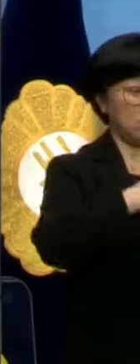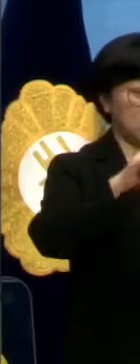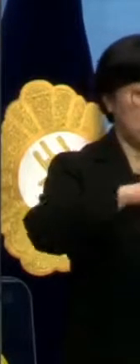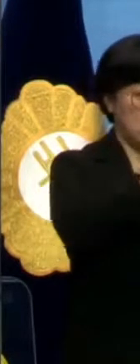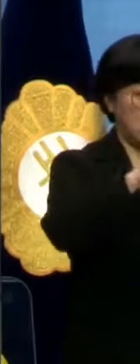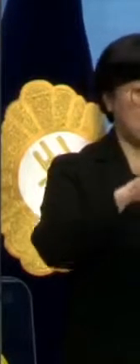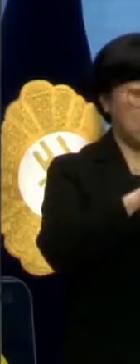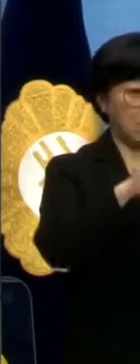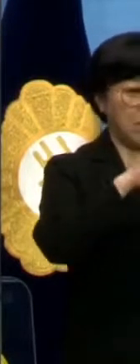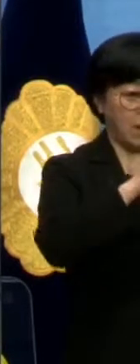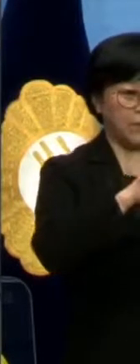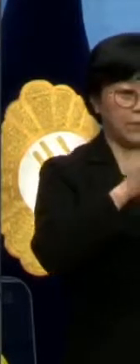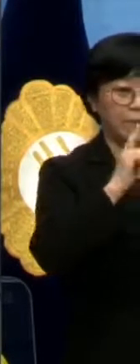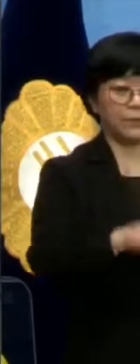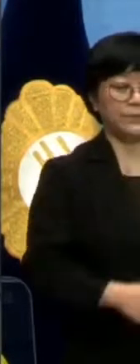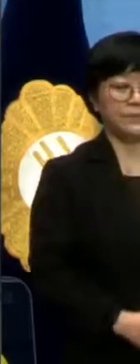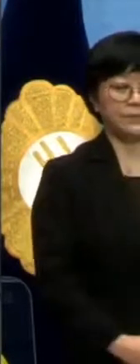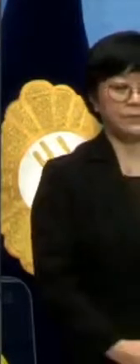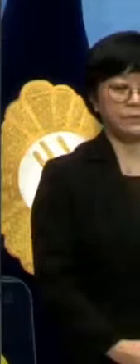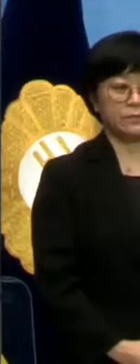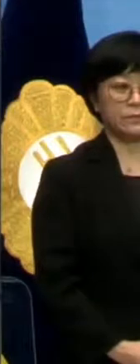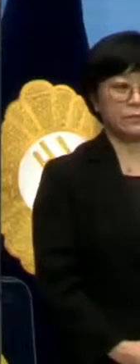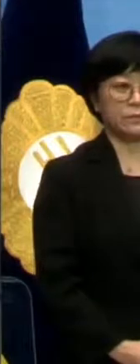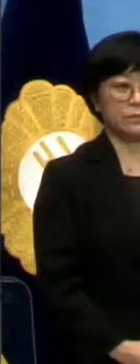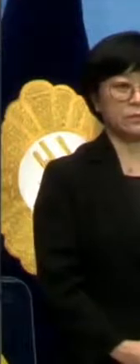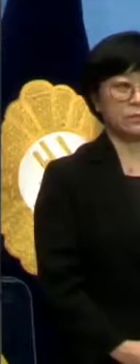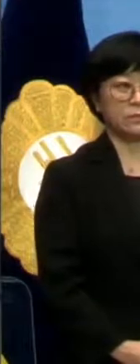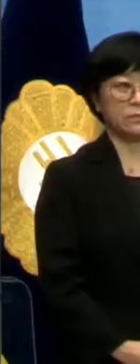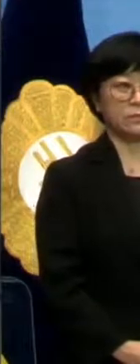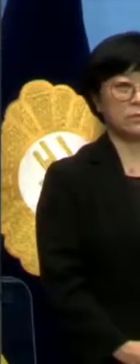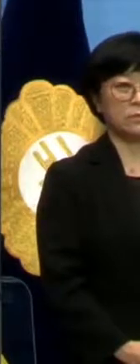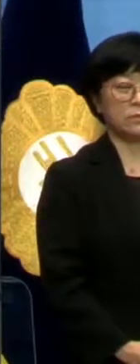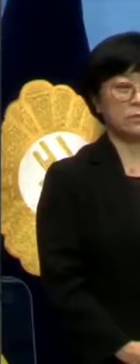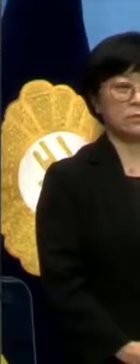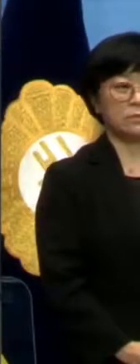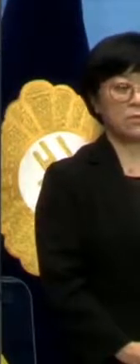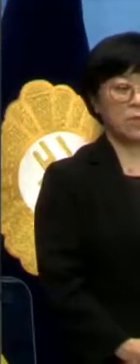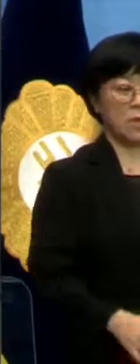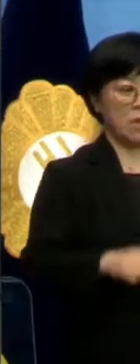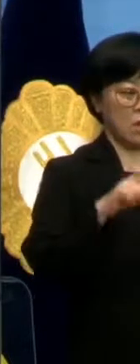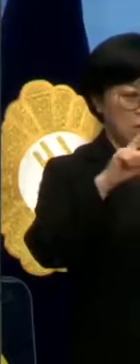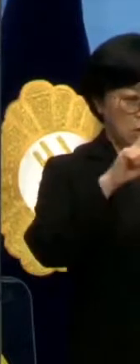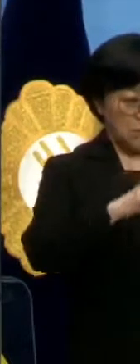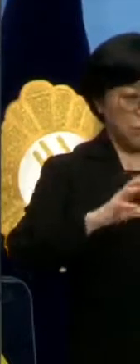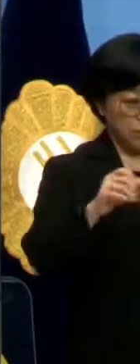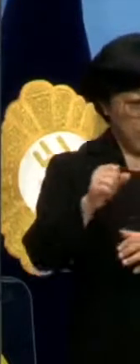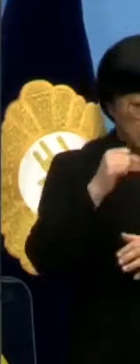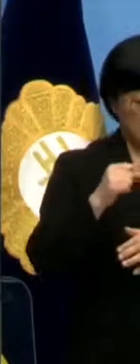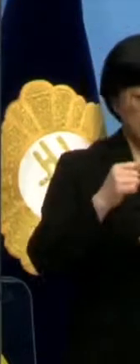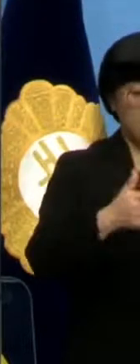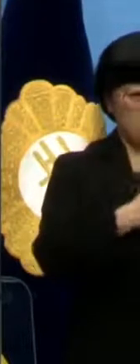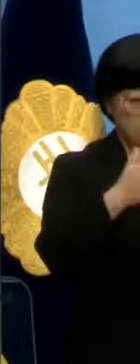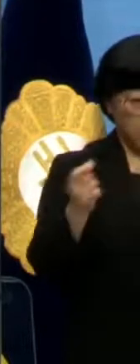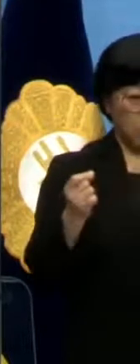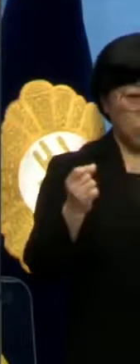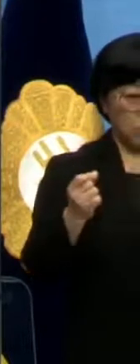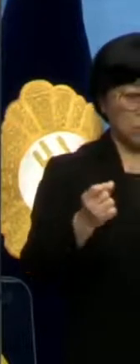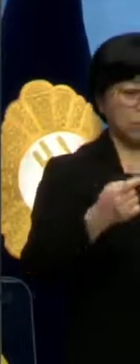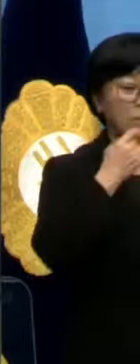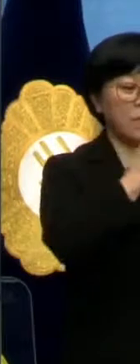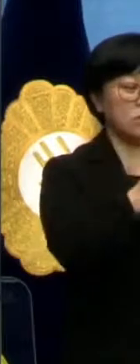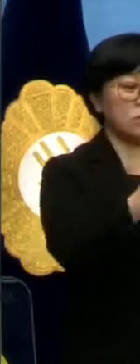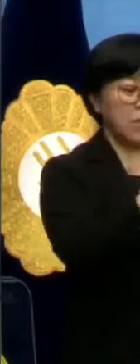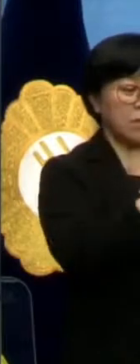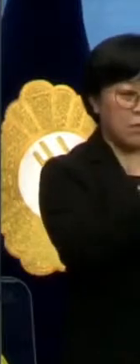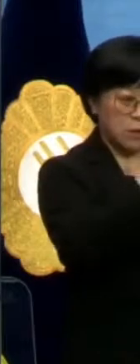를 조성하고 있습니다 이에 가방에서 독 국민의 힘 위원 일 동안 민주당이